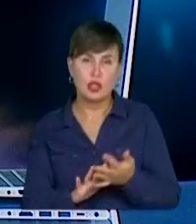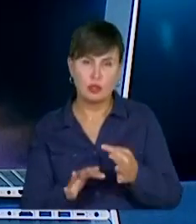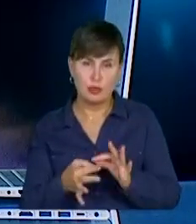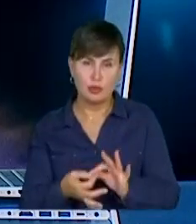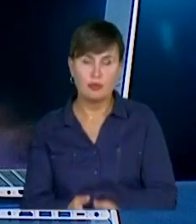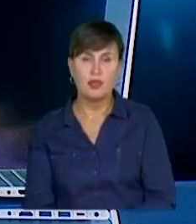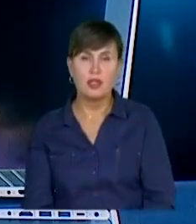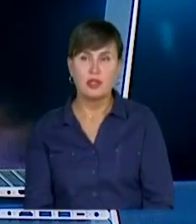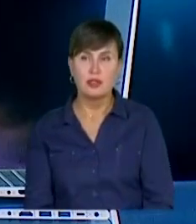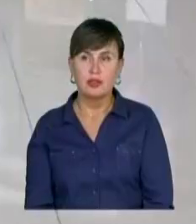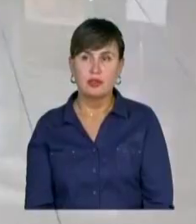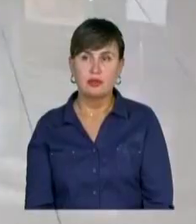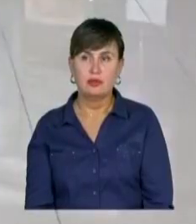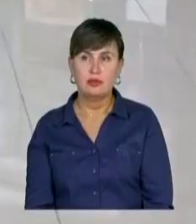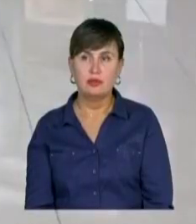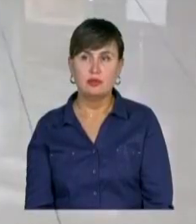расскажет подробнее.